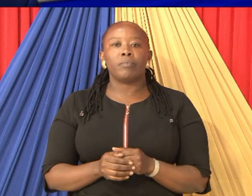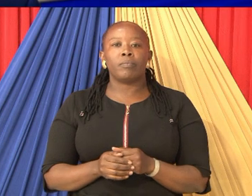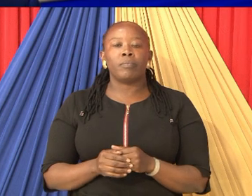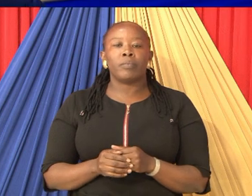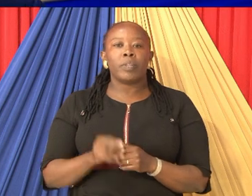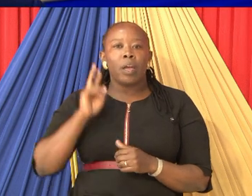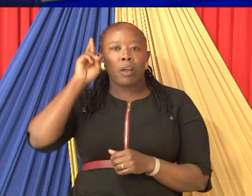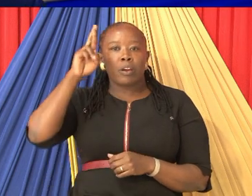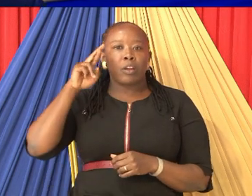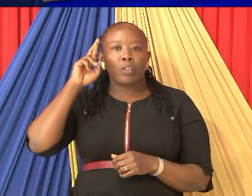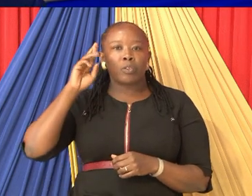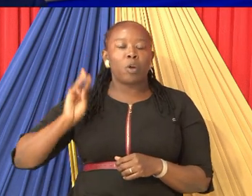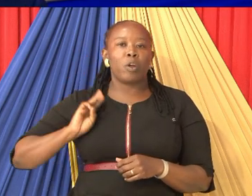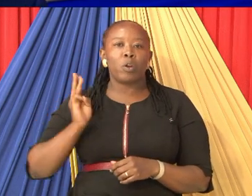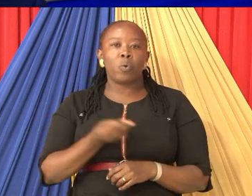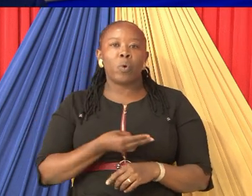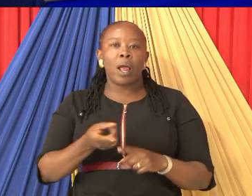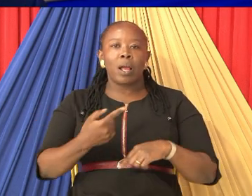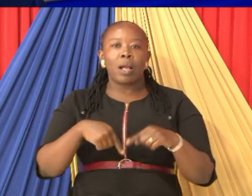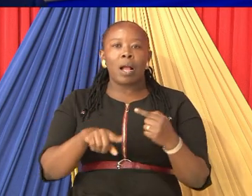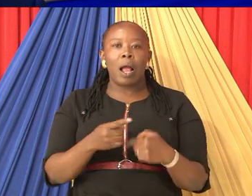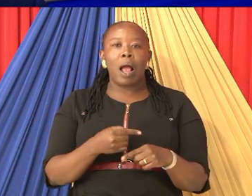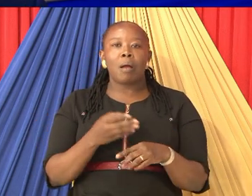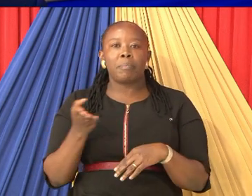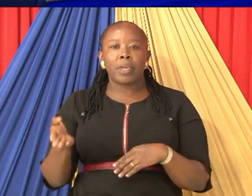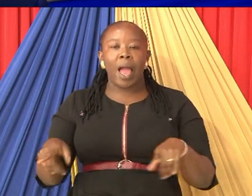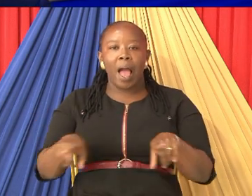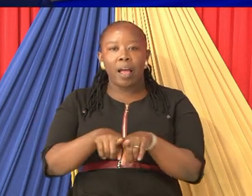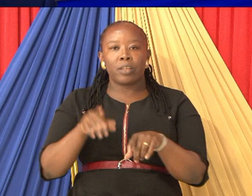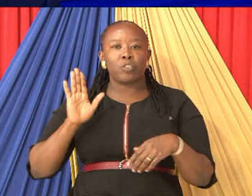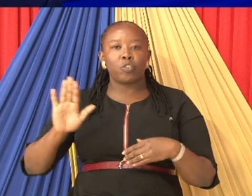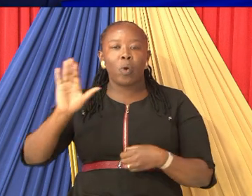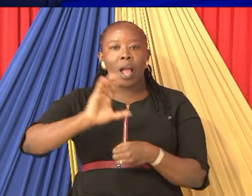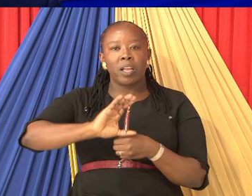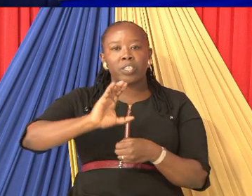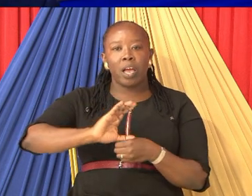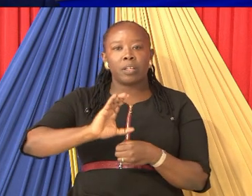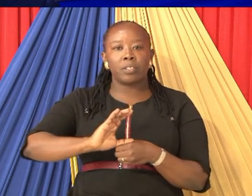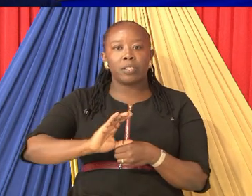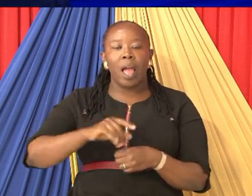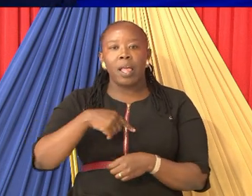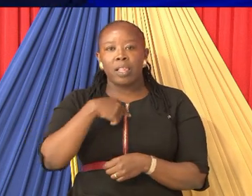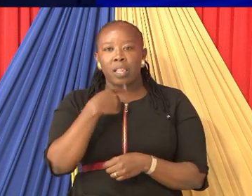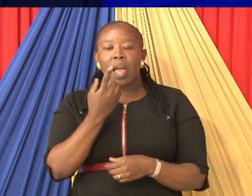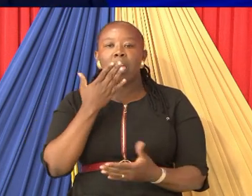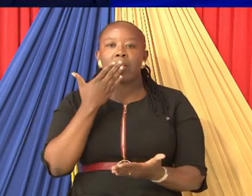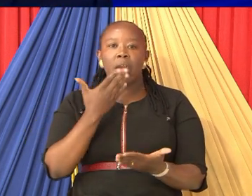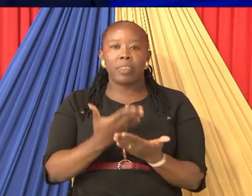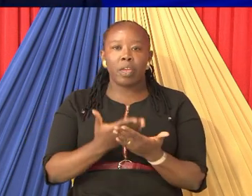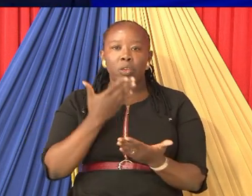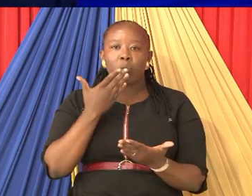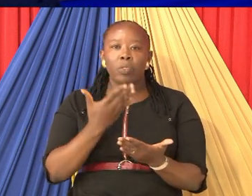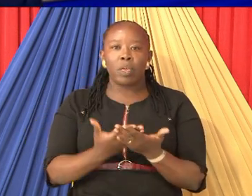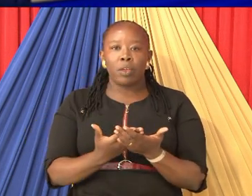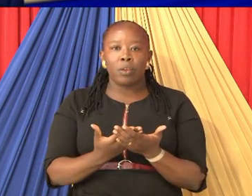twaungana hapa kama kanisa lako Mungu kusema ni asante